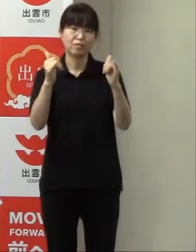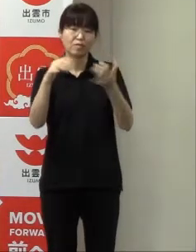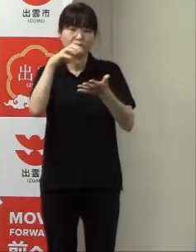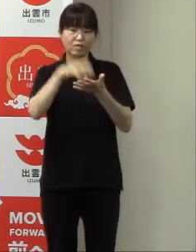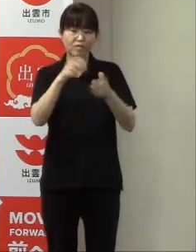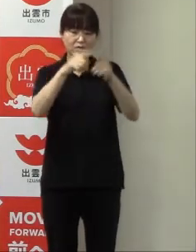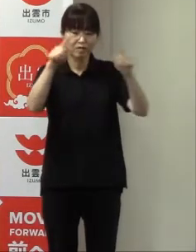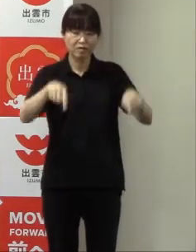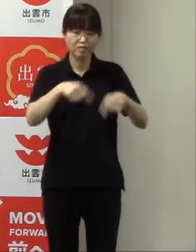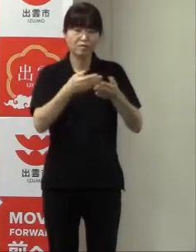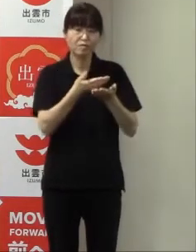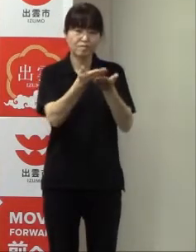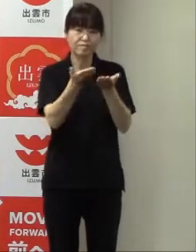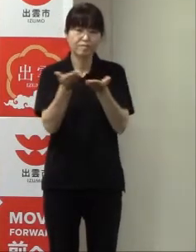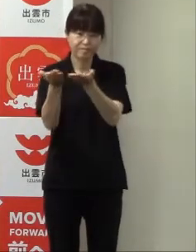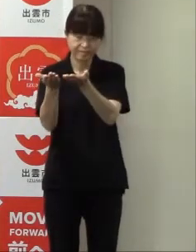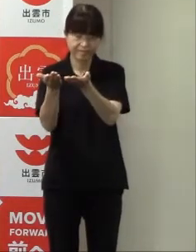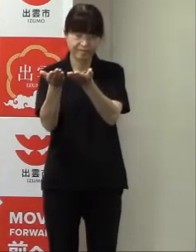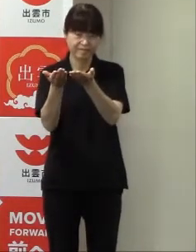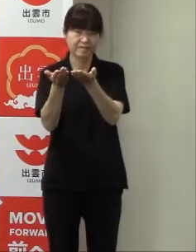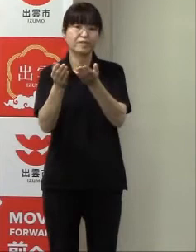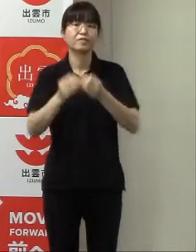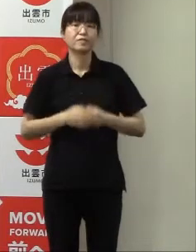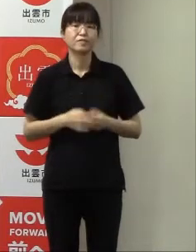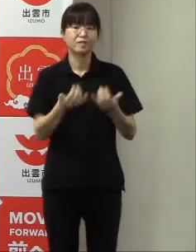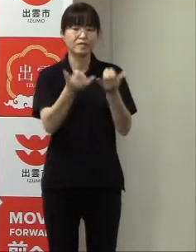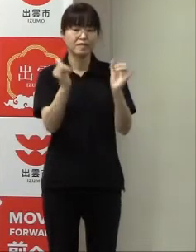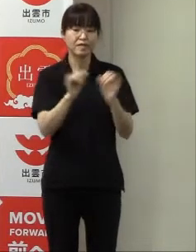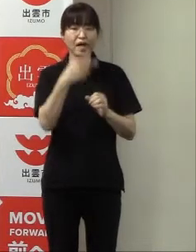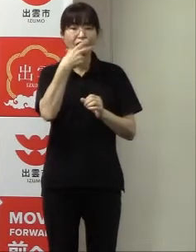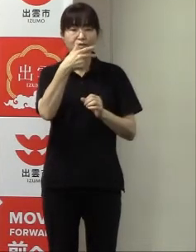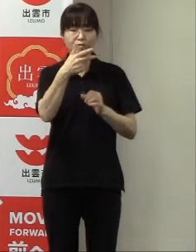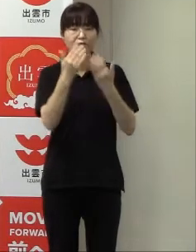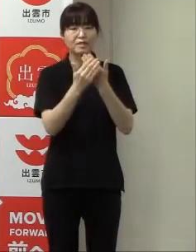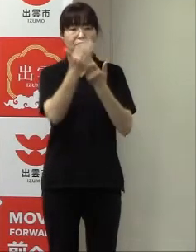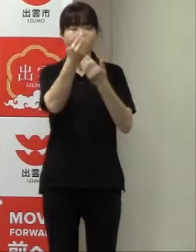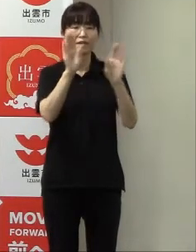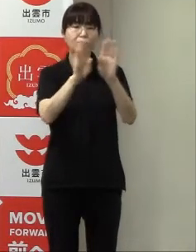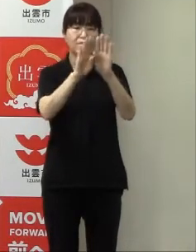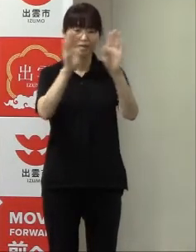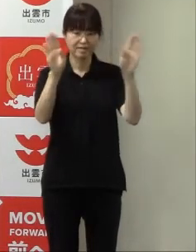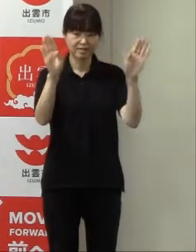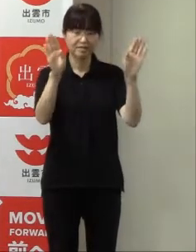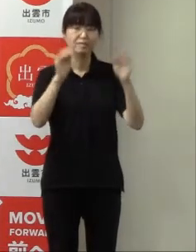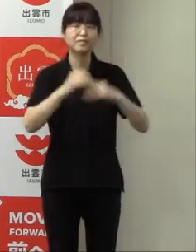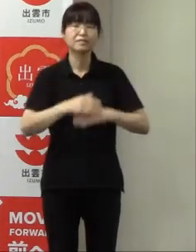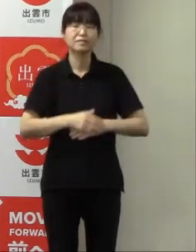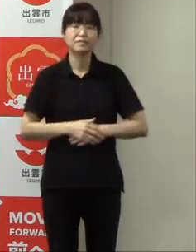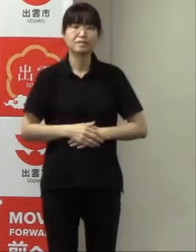していくという社会福祉大会を開催をいたします。